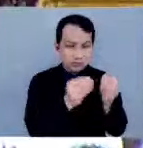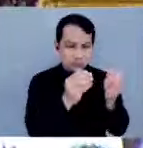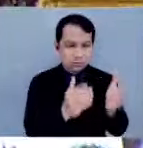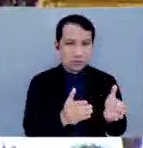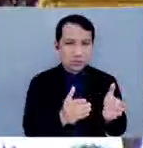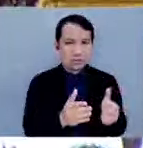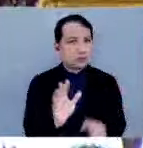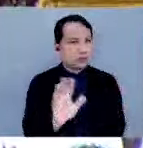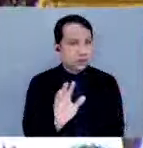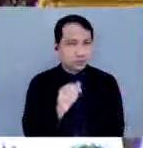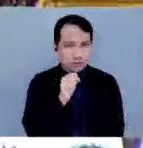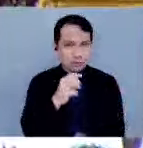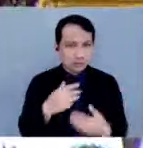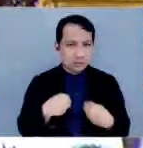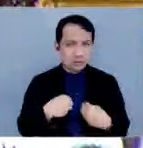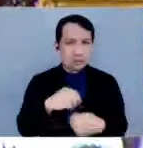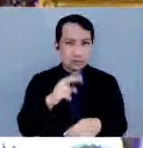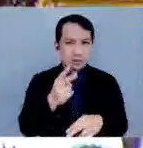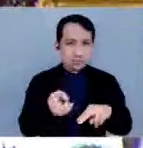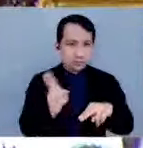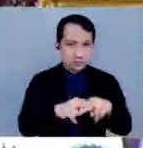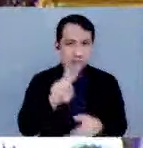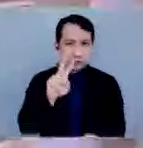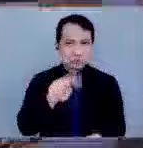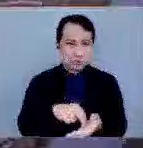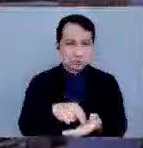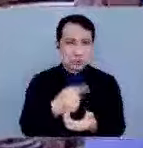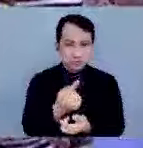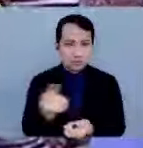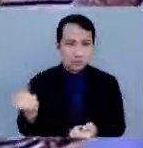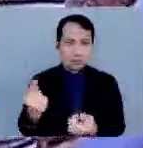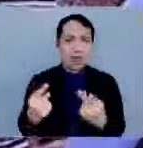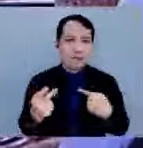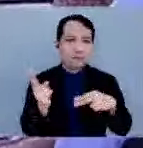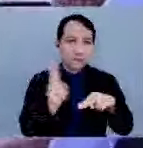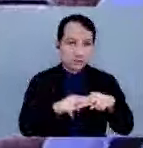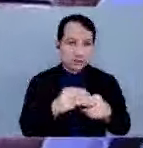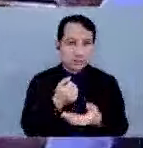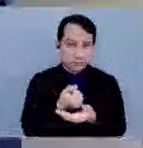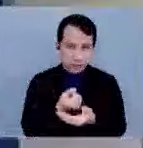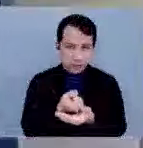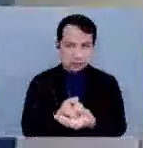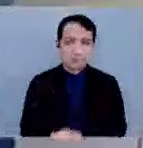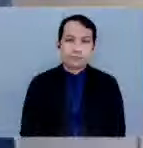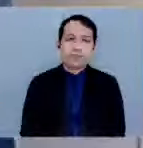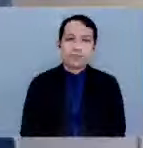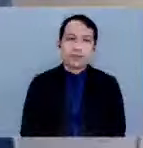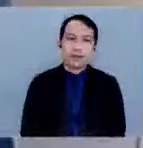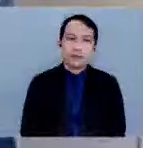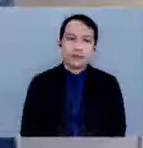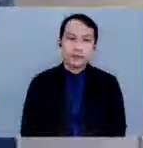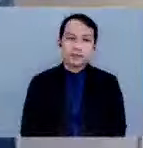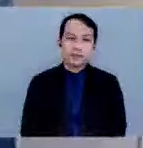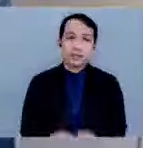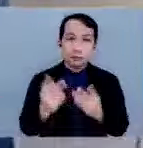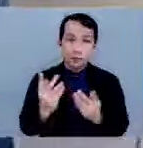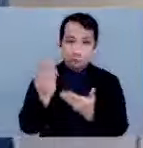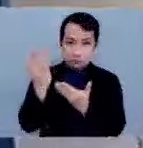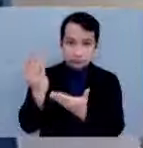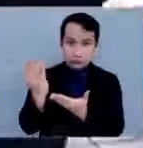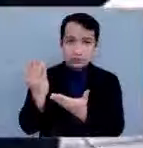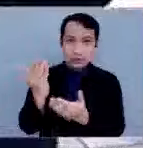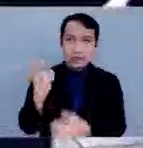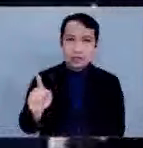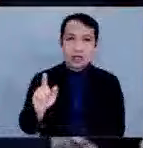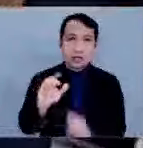Kahit po 2,000 piso man lang, bawat isa sa kanila. Bukod dyan, may proposal na rin daw ang COMELEC sa Department